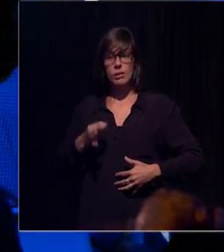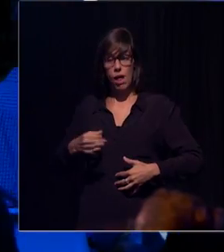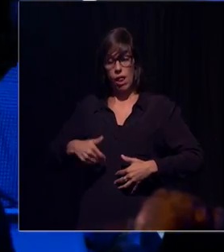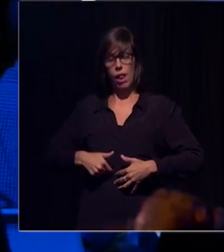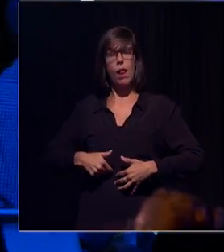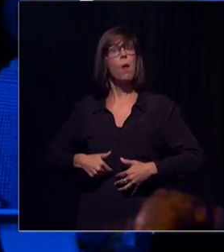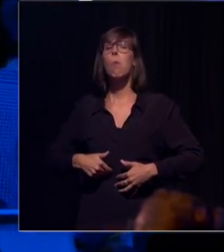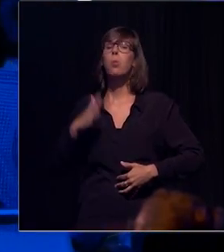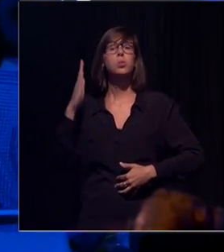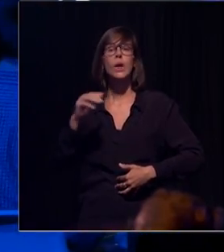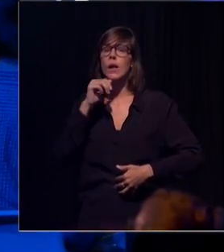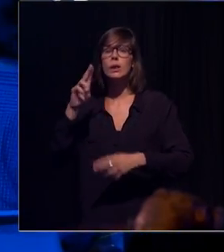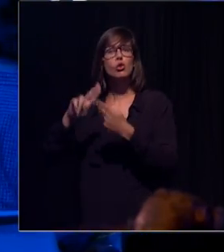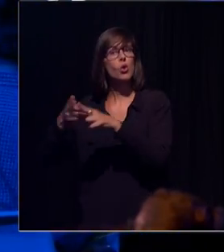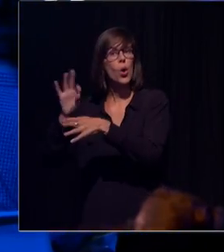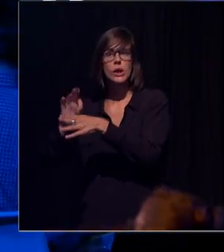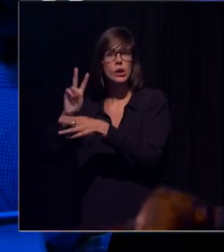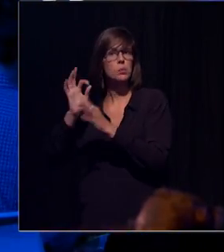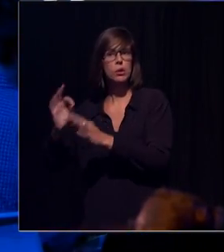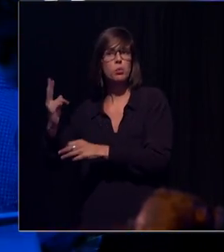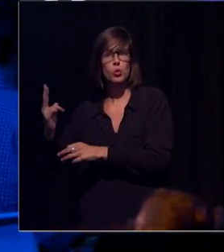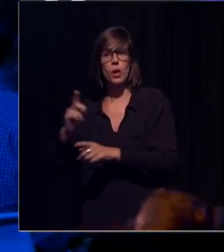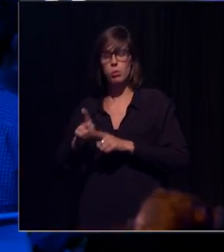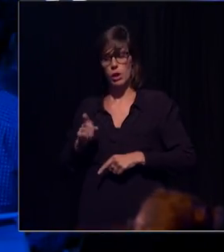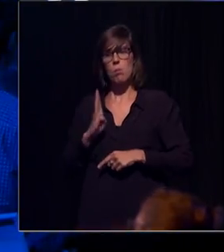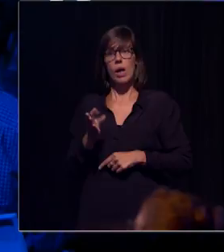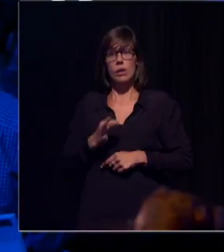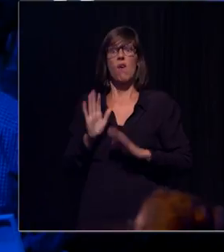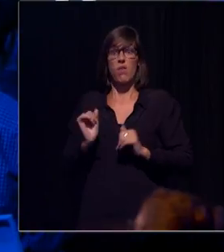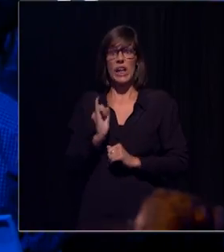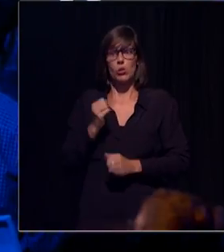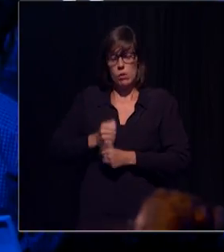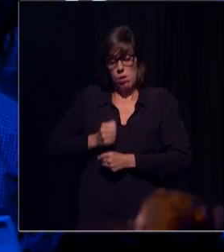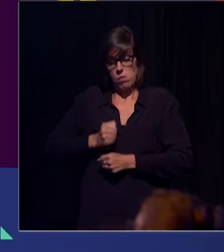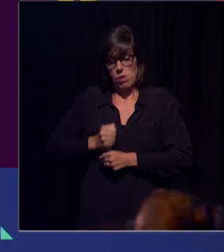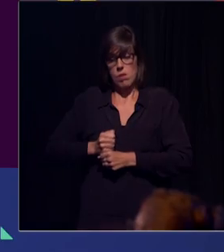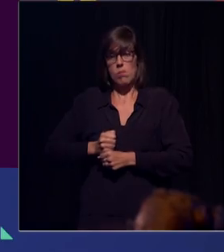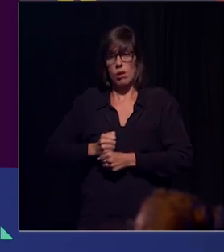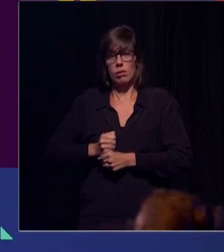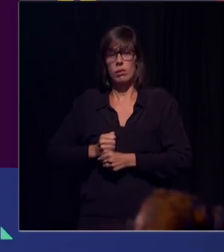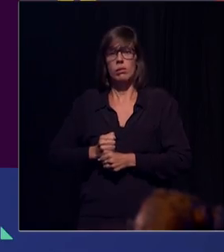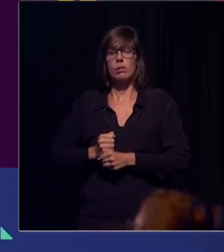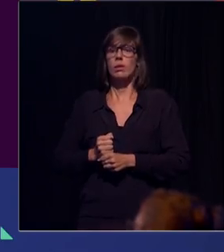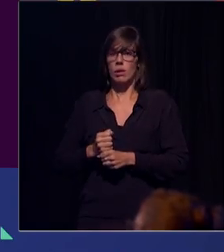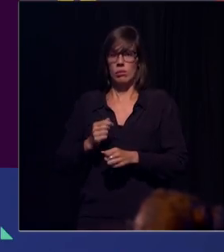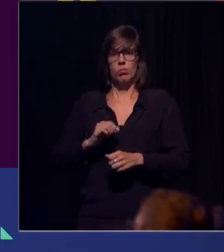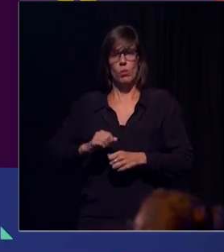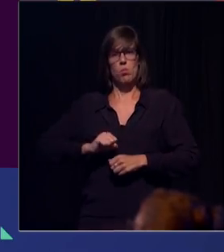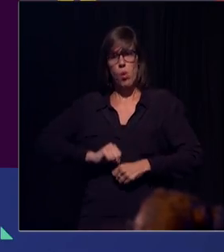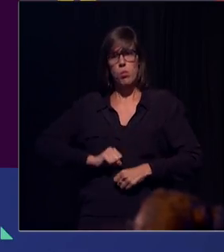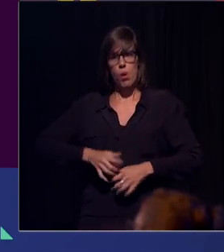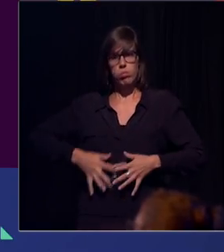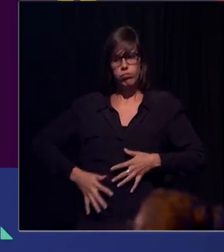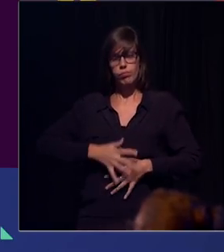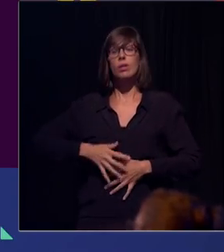wanneer die persoon met zijn of haar veel vet in de buik een zeer goede bijtacel